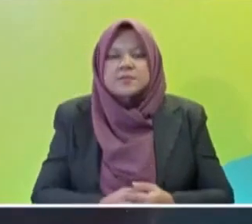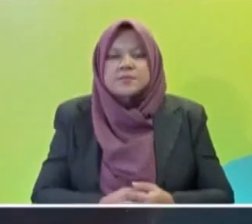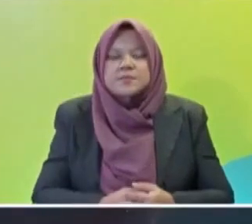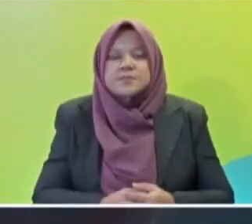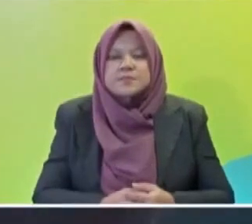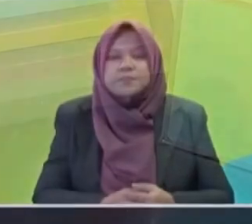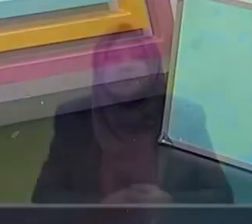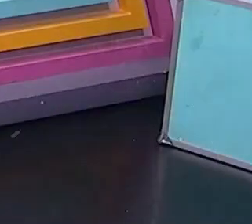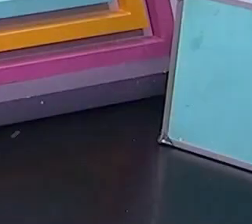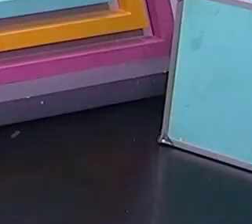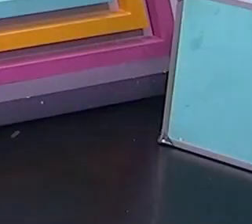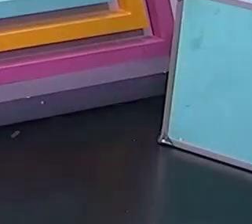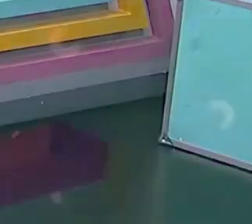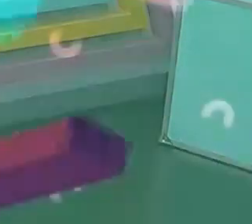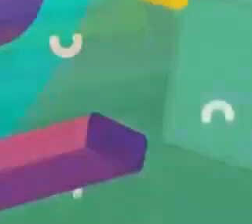2022